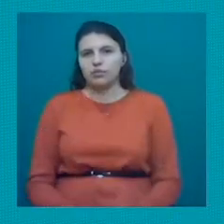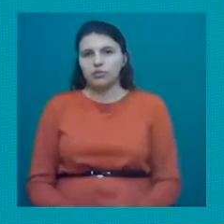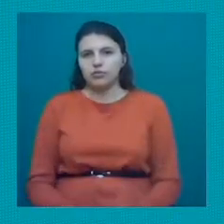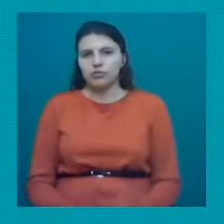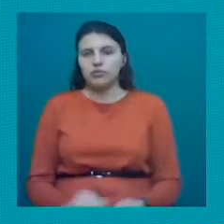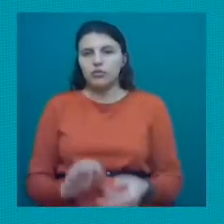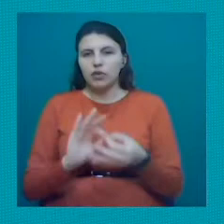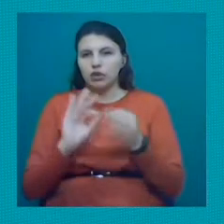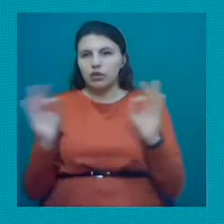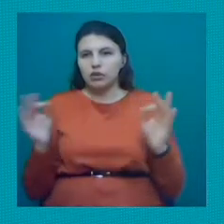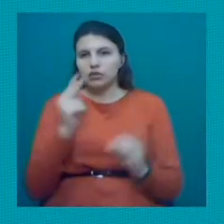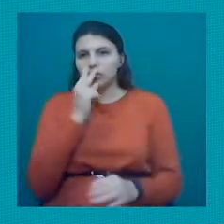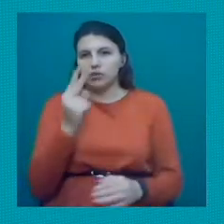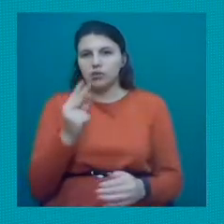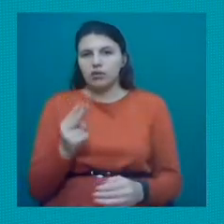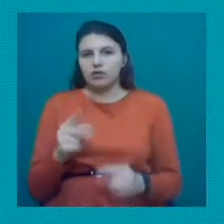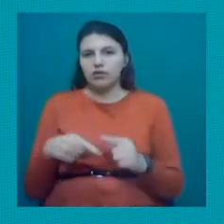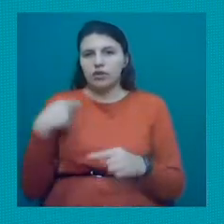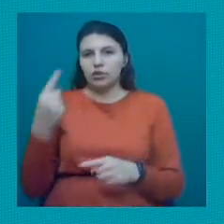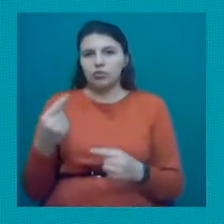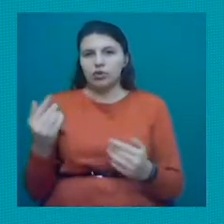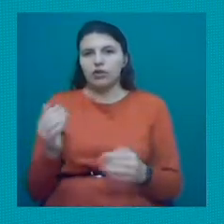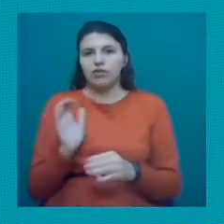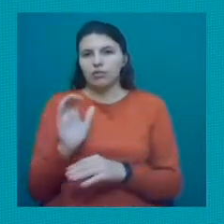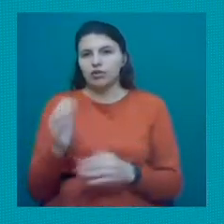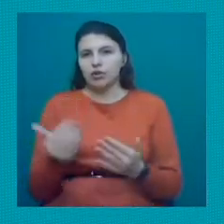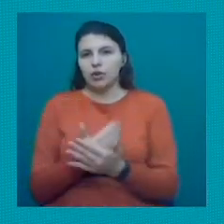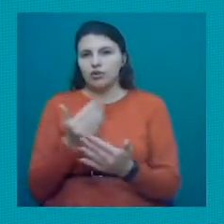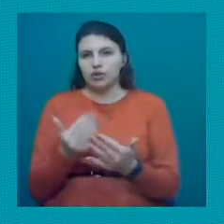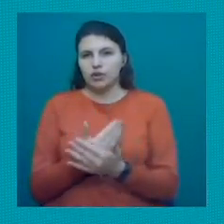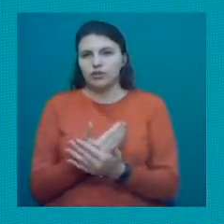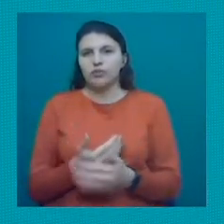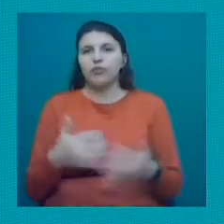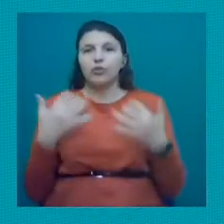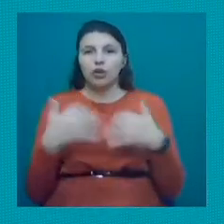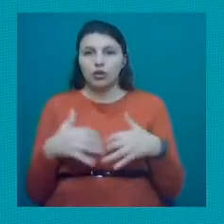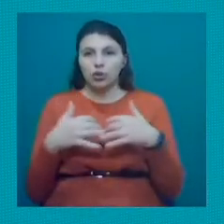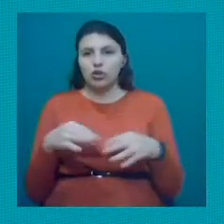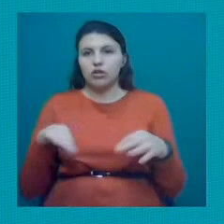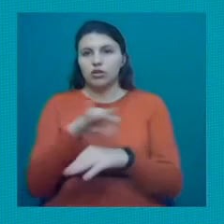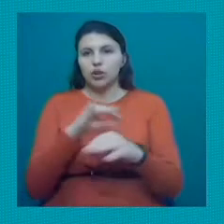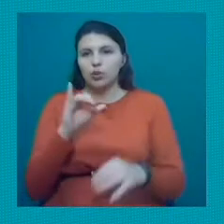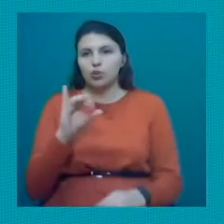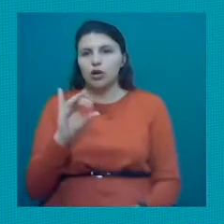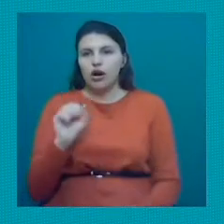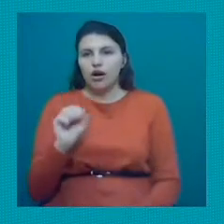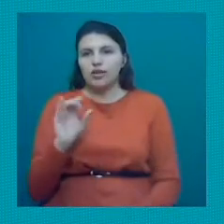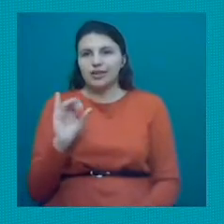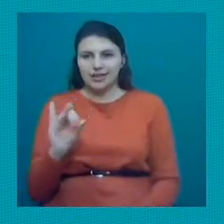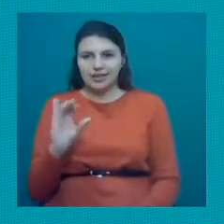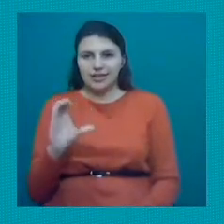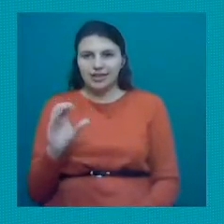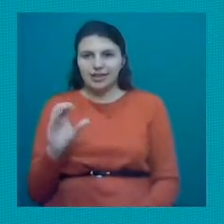Подробиці дивіться в наступних випусках новин. У Краматорську за проєктом UR East створюють перший в